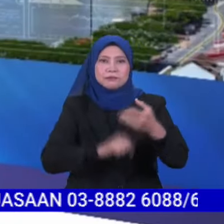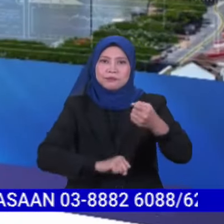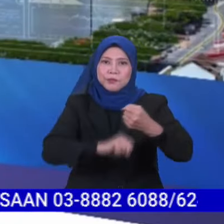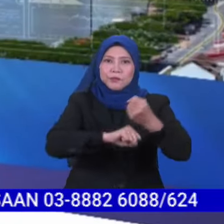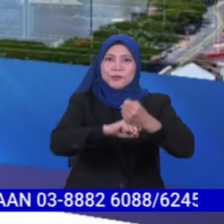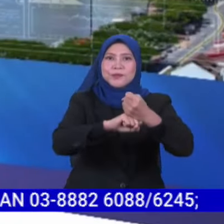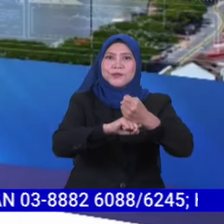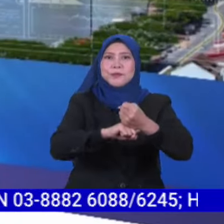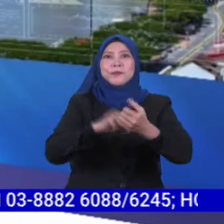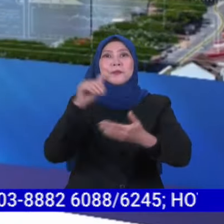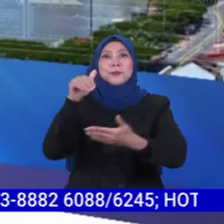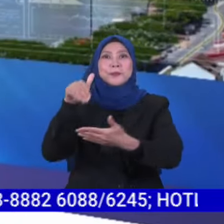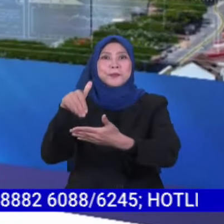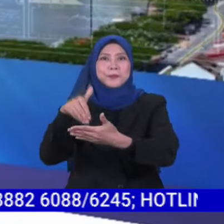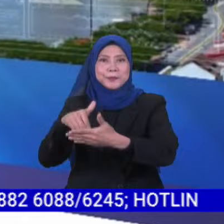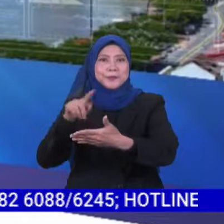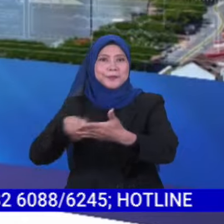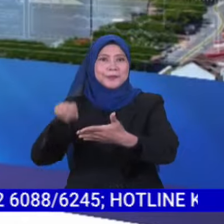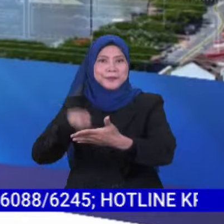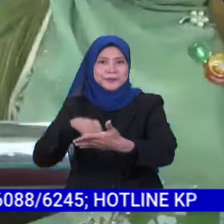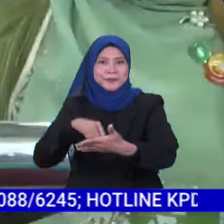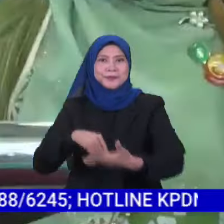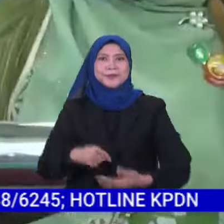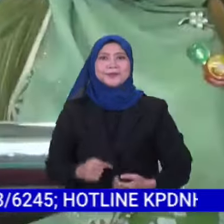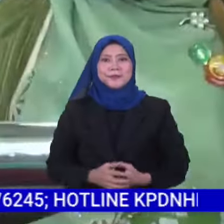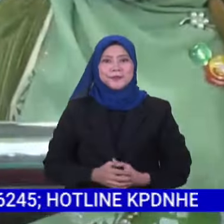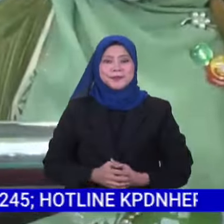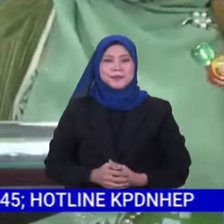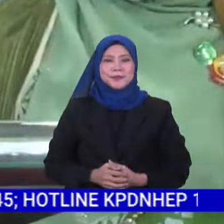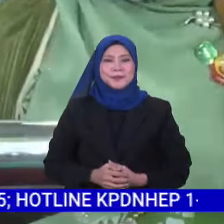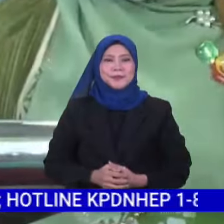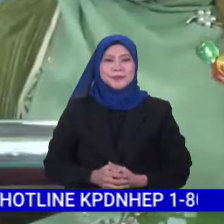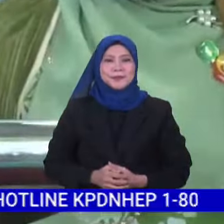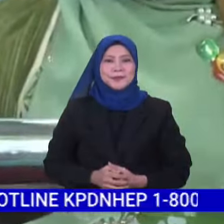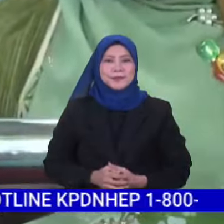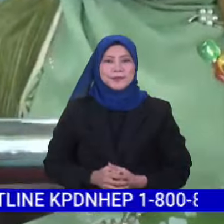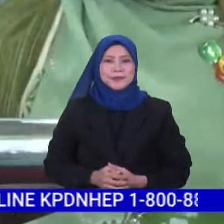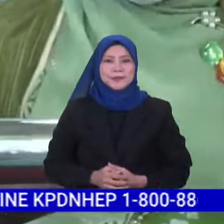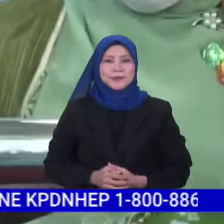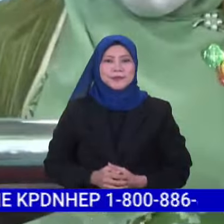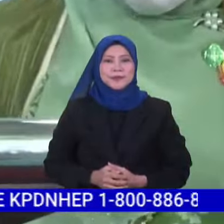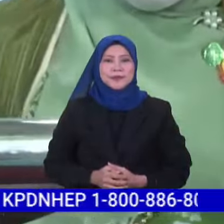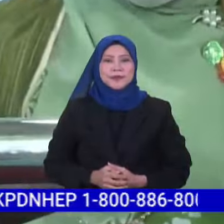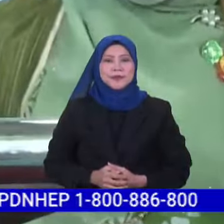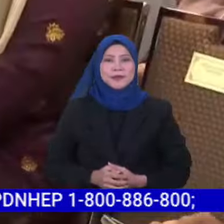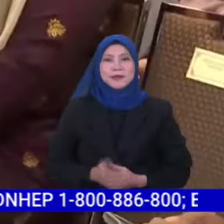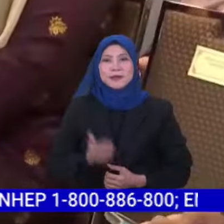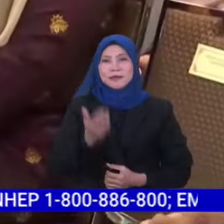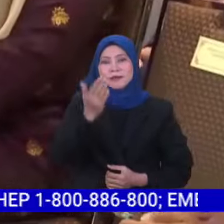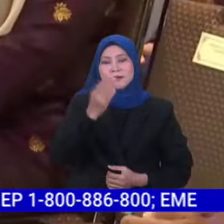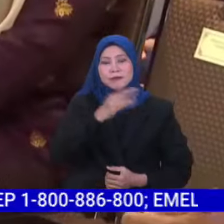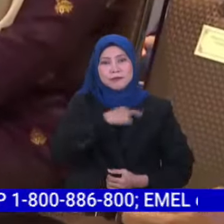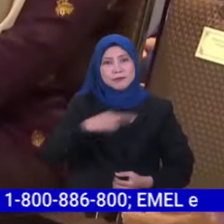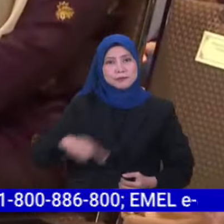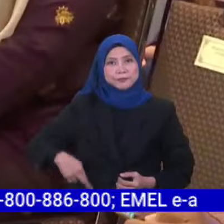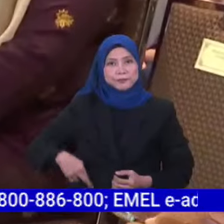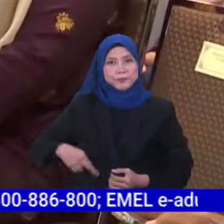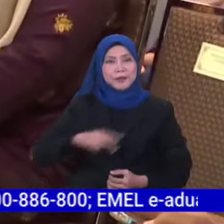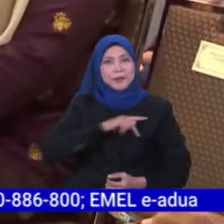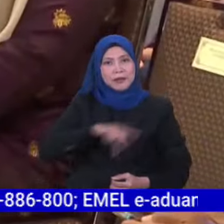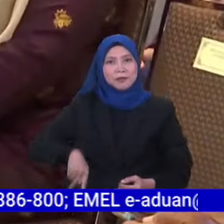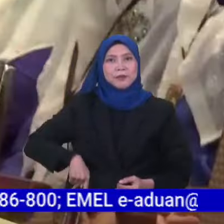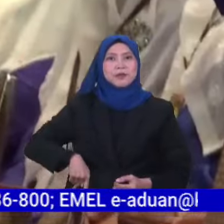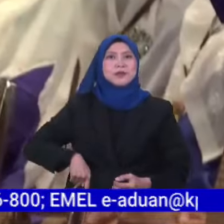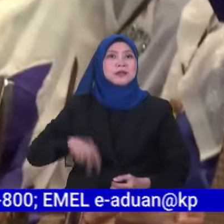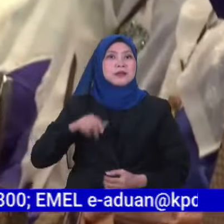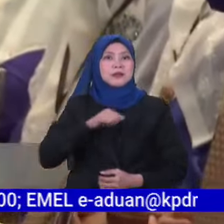diberikan dalam pilihanraya Hai ke arah itu didah Raja Permaisuri agong Peranan